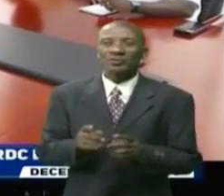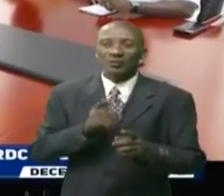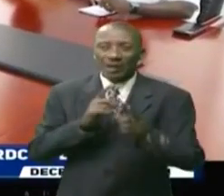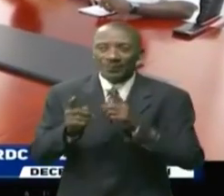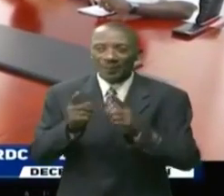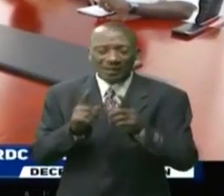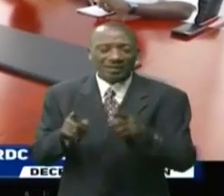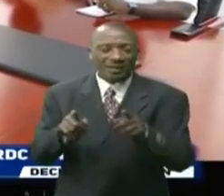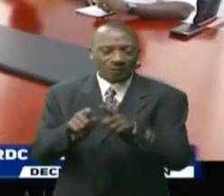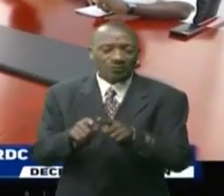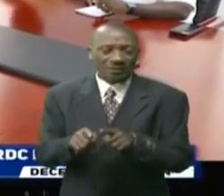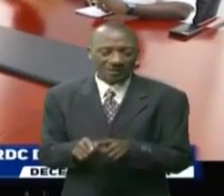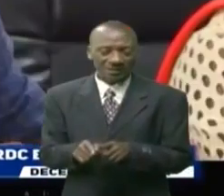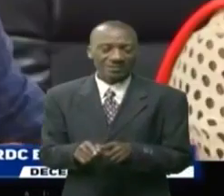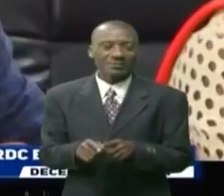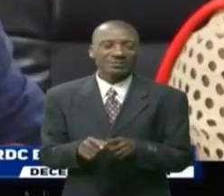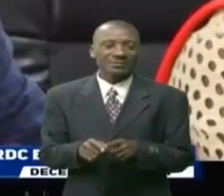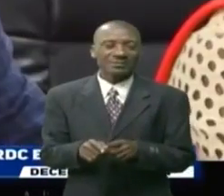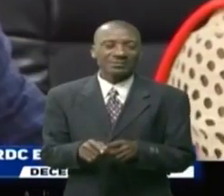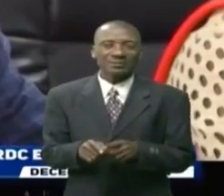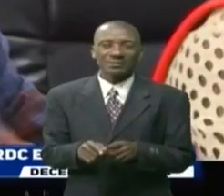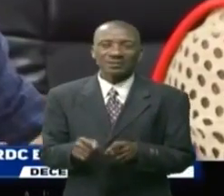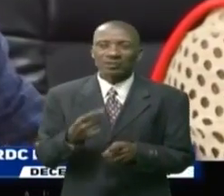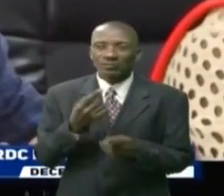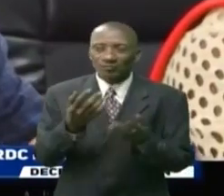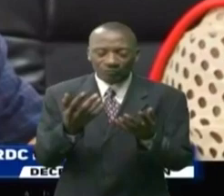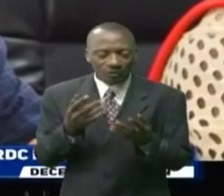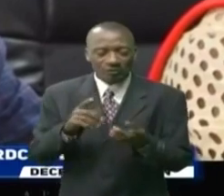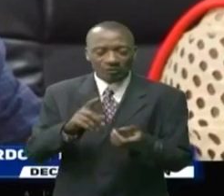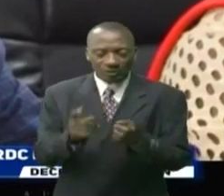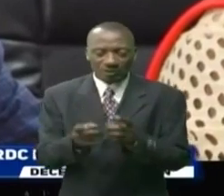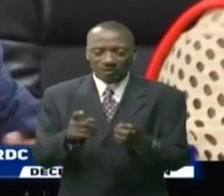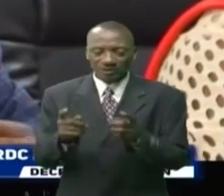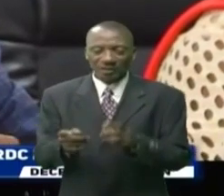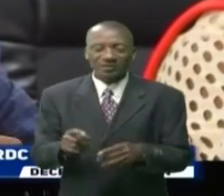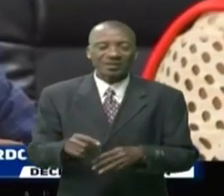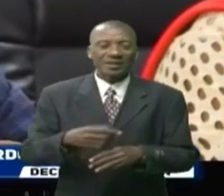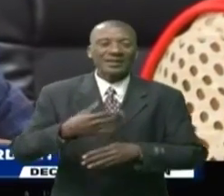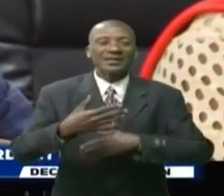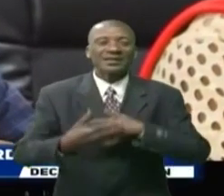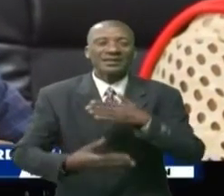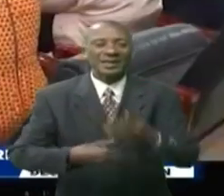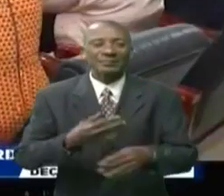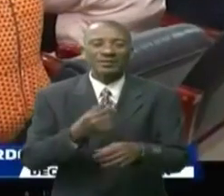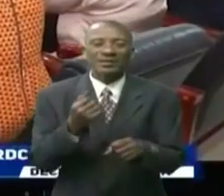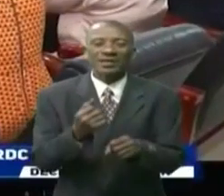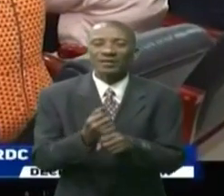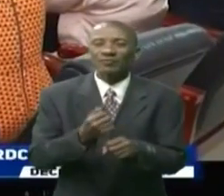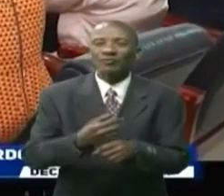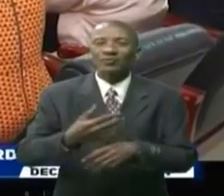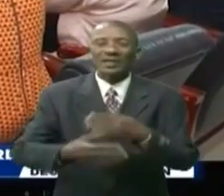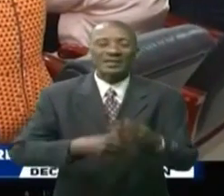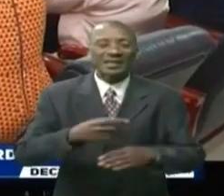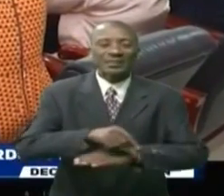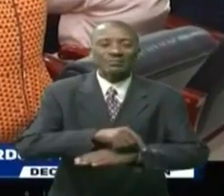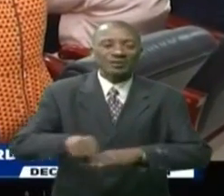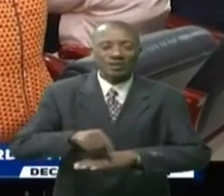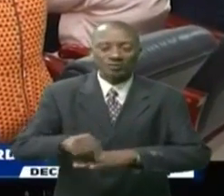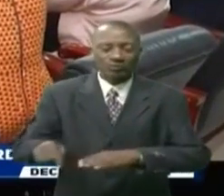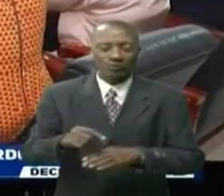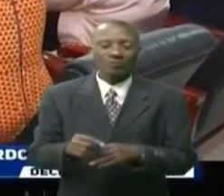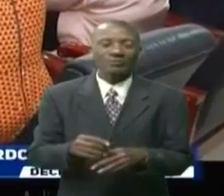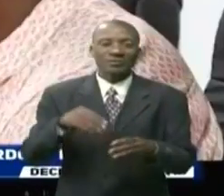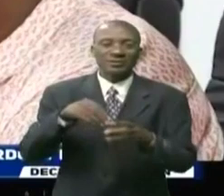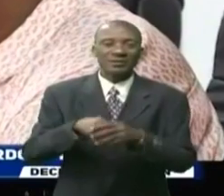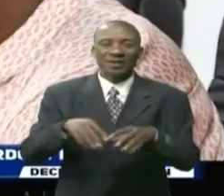de l'État et à redynamiser l'administration au sein des ETD, partant du fait que le véritable développement d'un pays commence